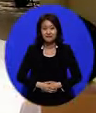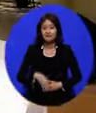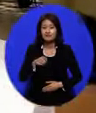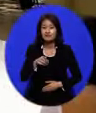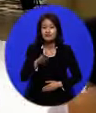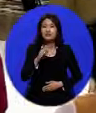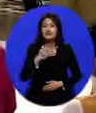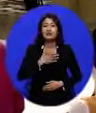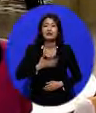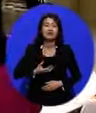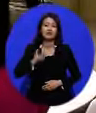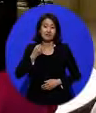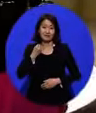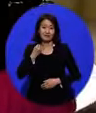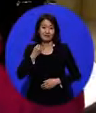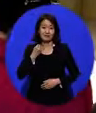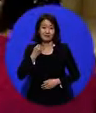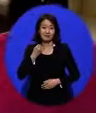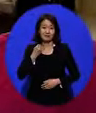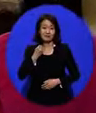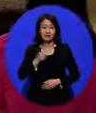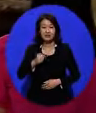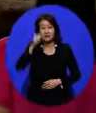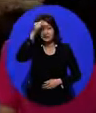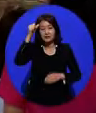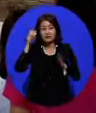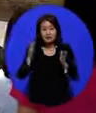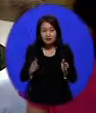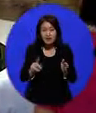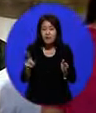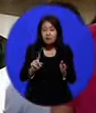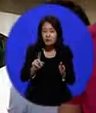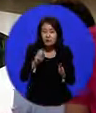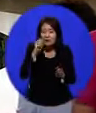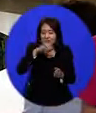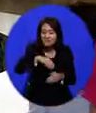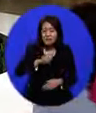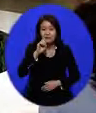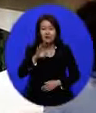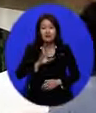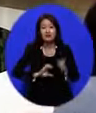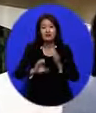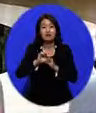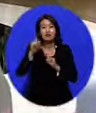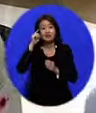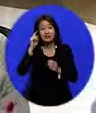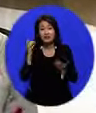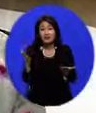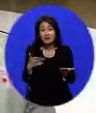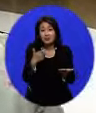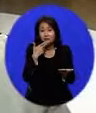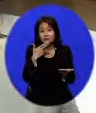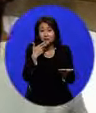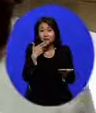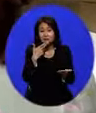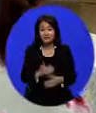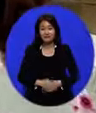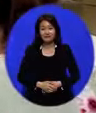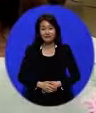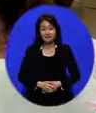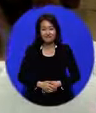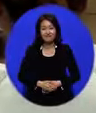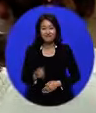그것이 내 것이 되는 것입니다. 그래서 인생은 블라블라야. 네, 더 이상 생각을 할까요? 안 할까요?